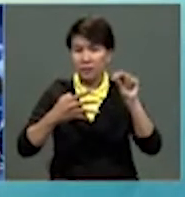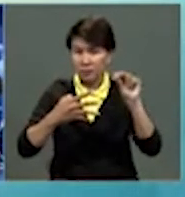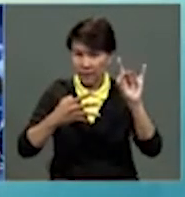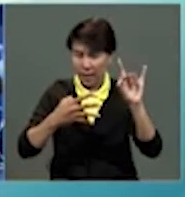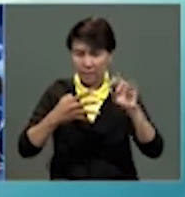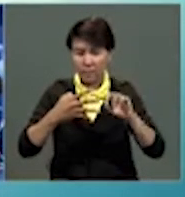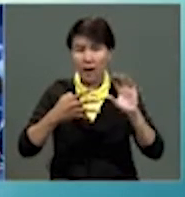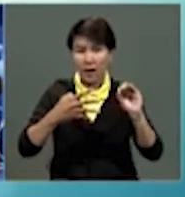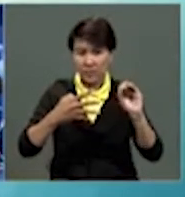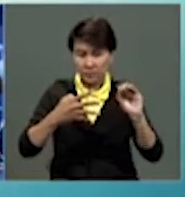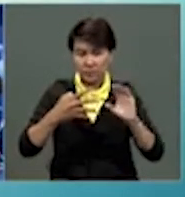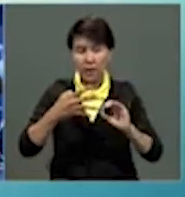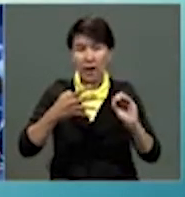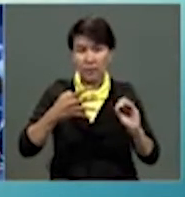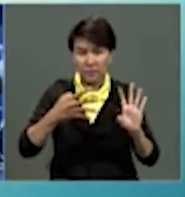42